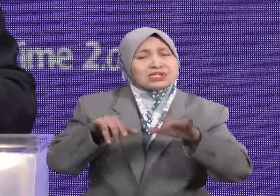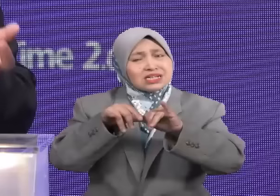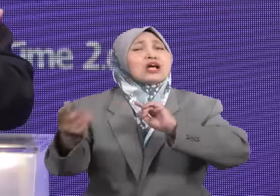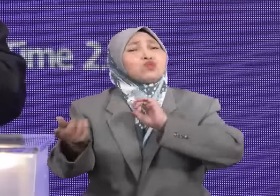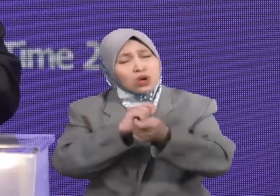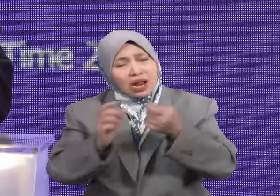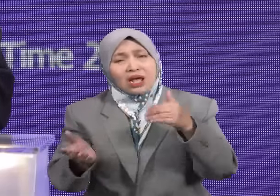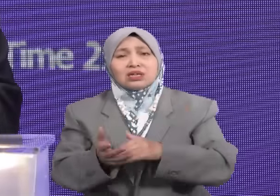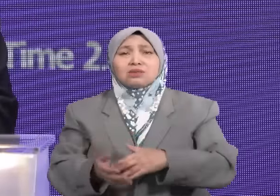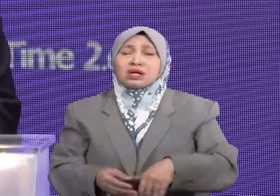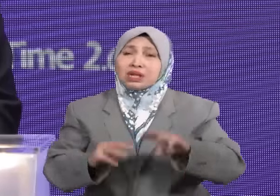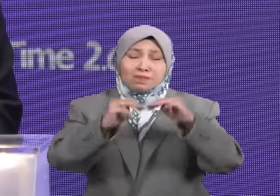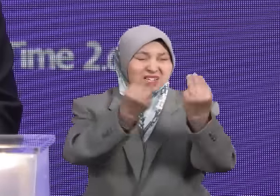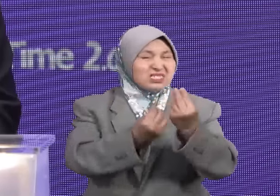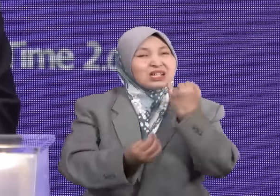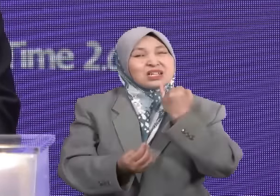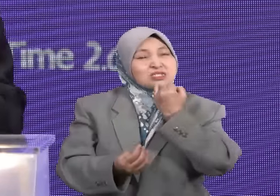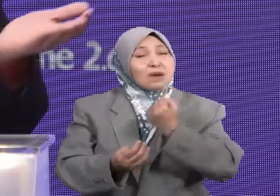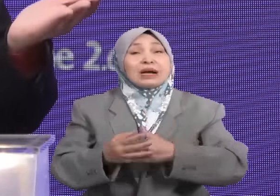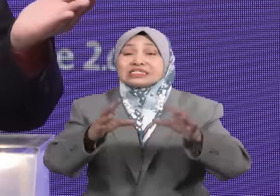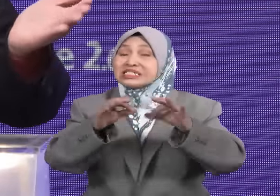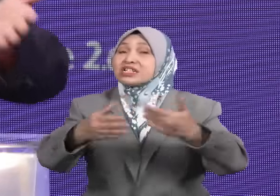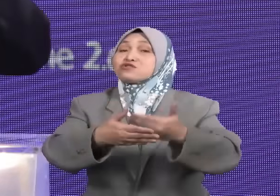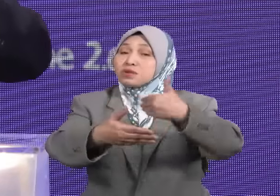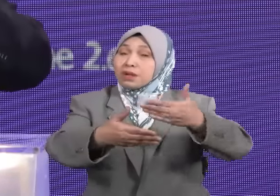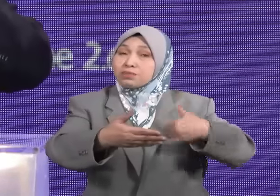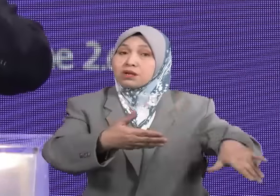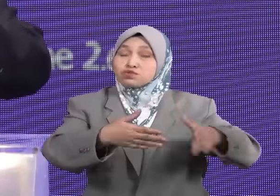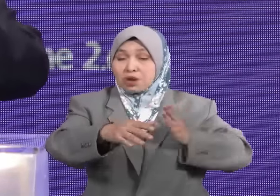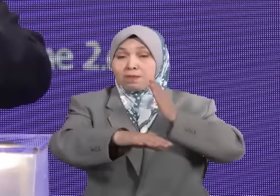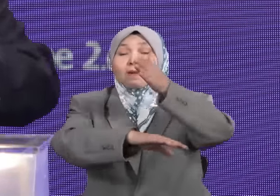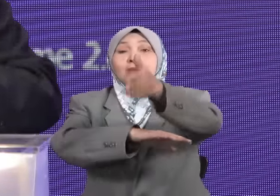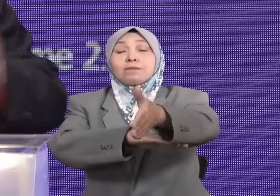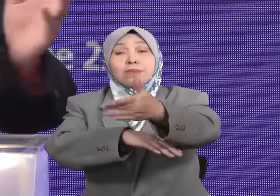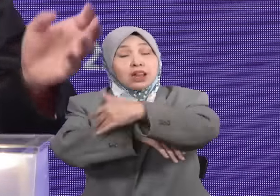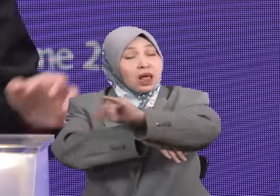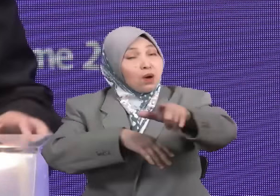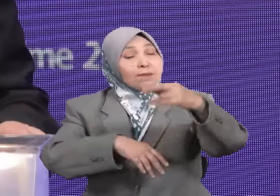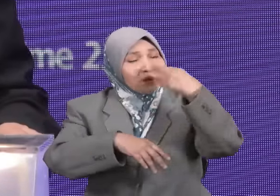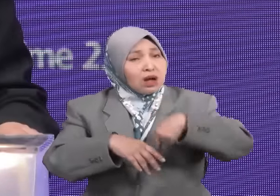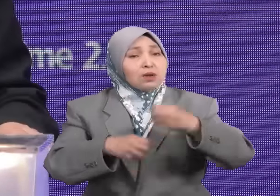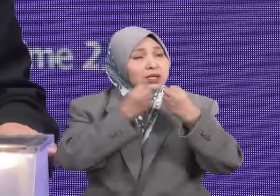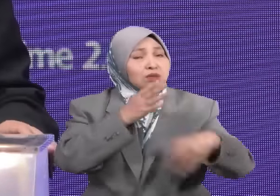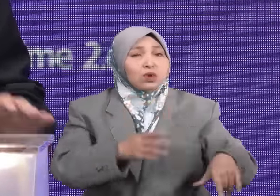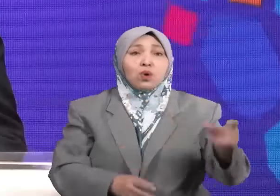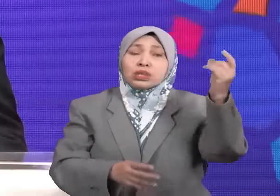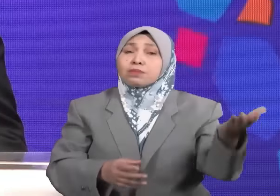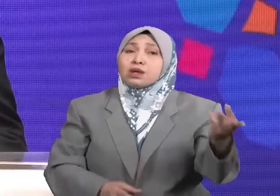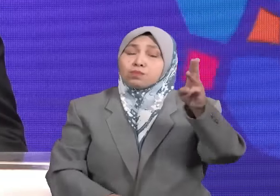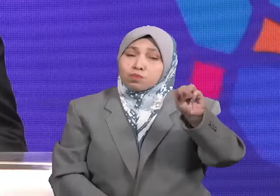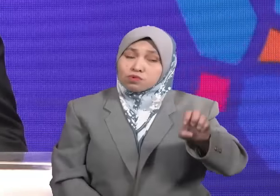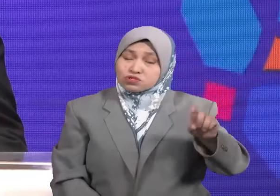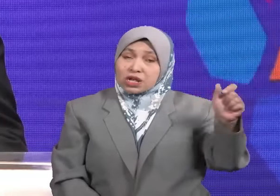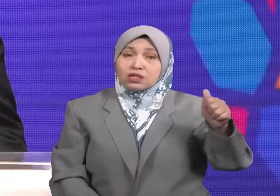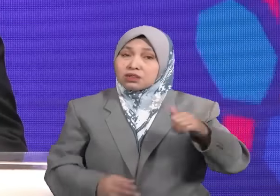lagi. Ya, kalau Bani Israel kita belajar daripada kisah sebelum ini, dia dah lintas Laut Merah. Kemudian dia kata Nabi Musa, tolong bagi aku kita bina